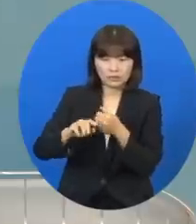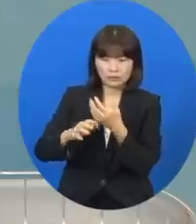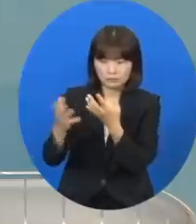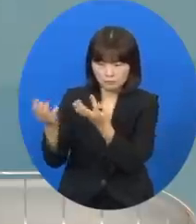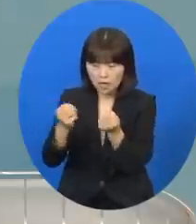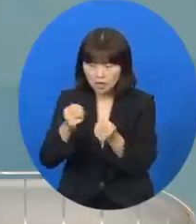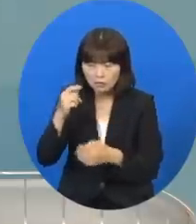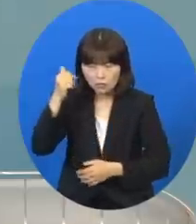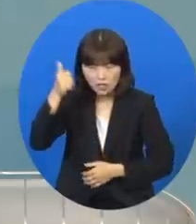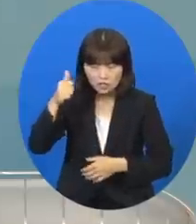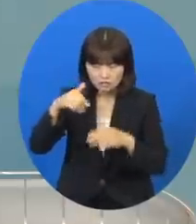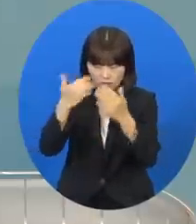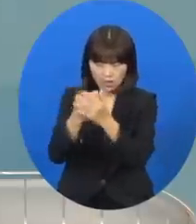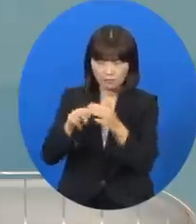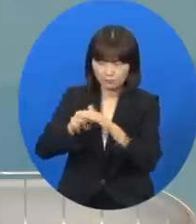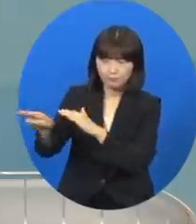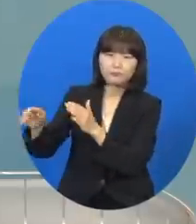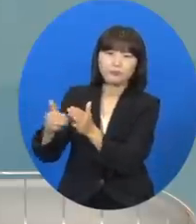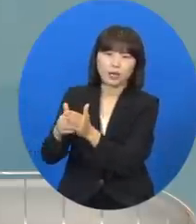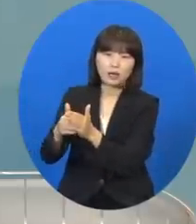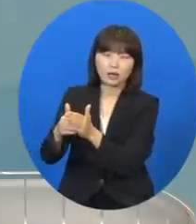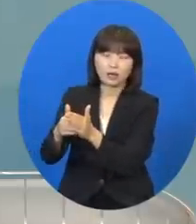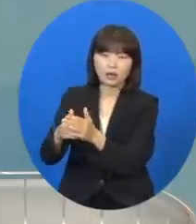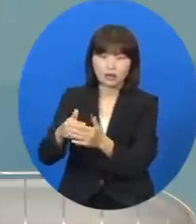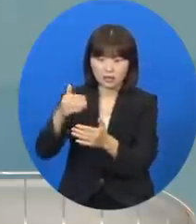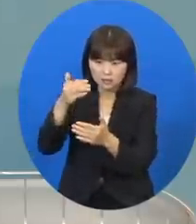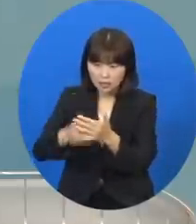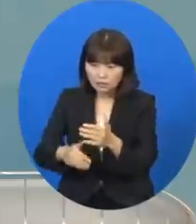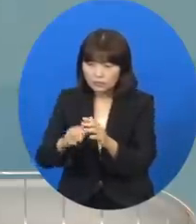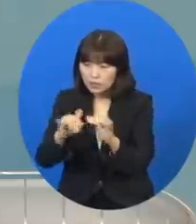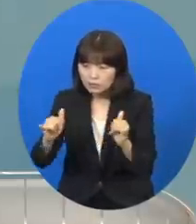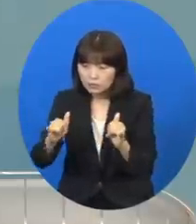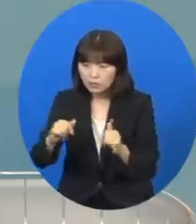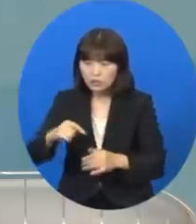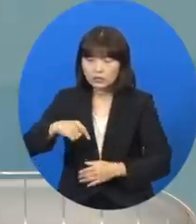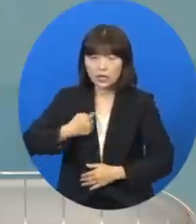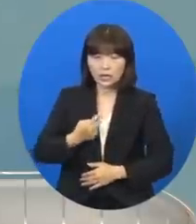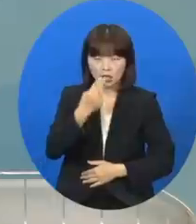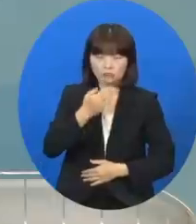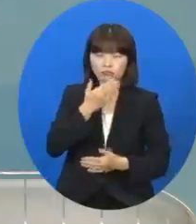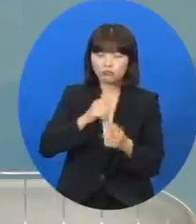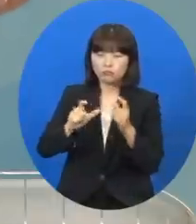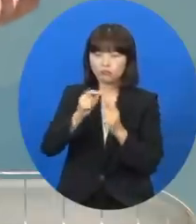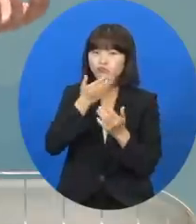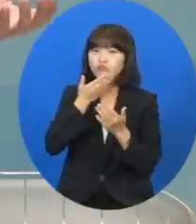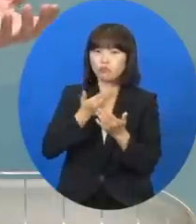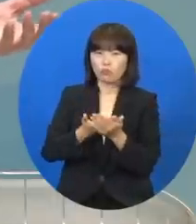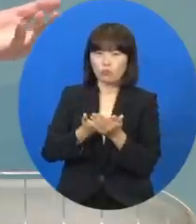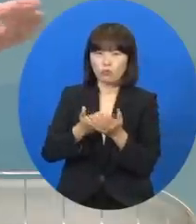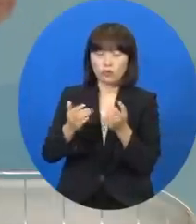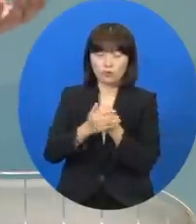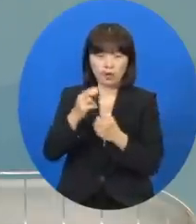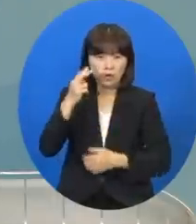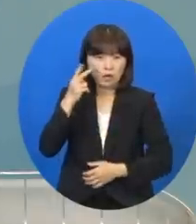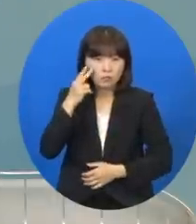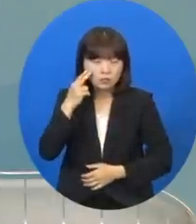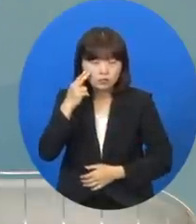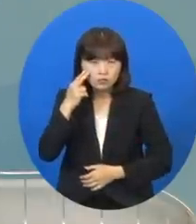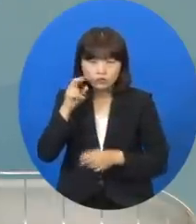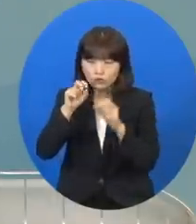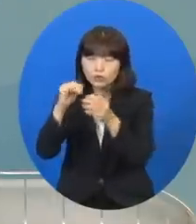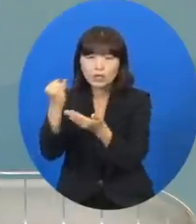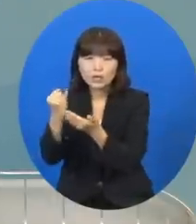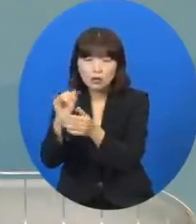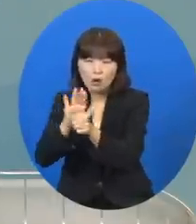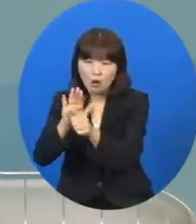남아있는 사람들도 자기 생명이 지금 더 중요하니 그 미국 선교사님 도울 여력이 다들